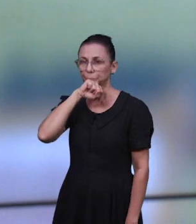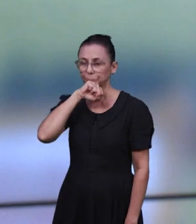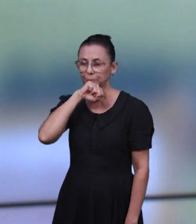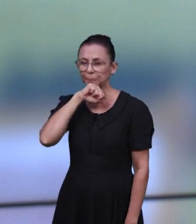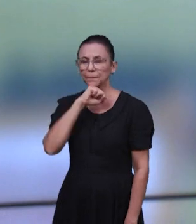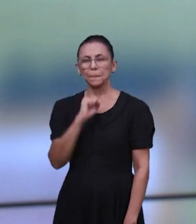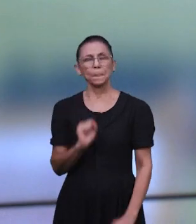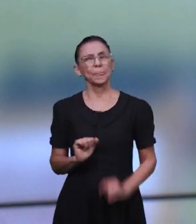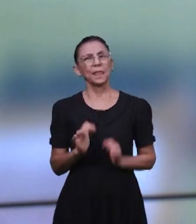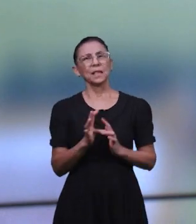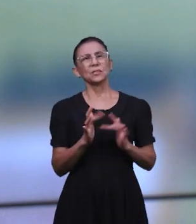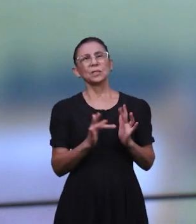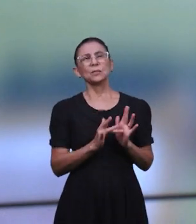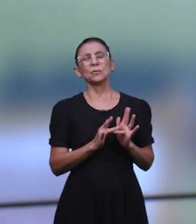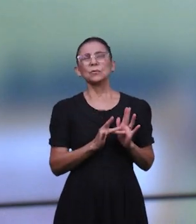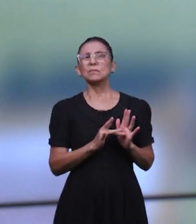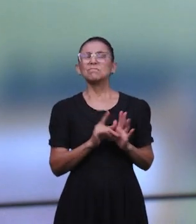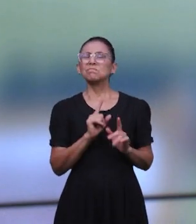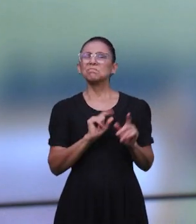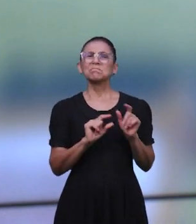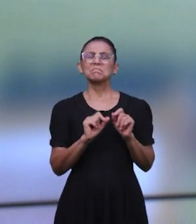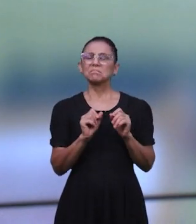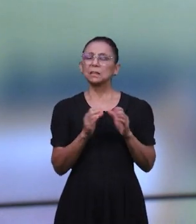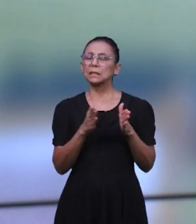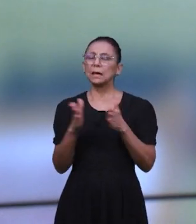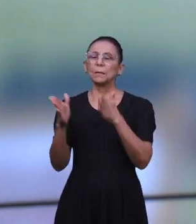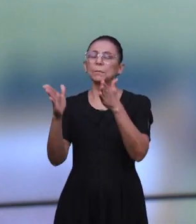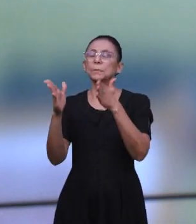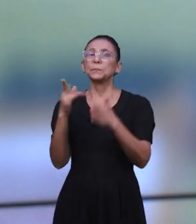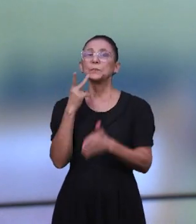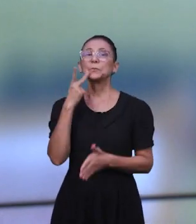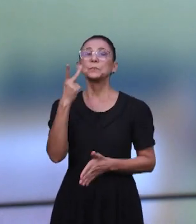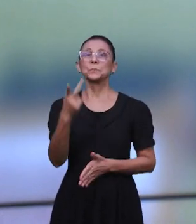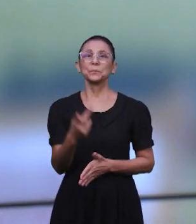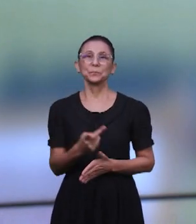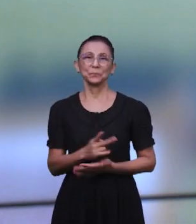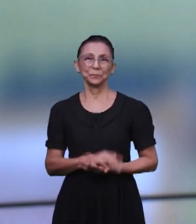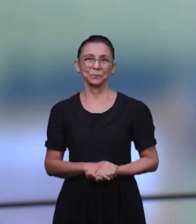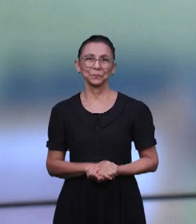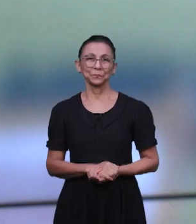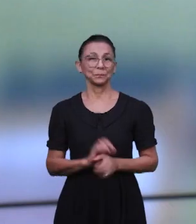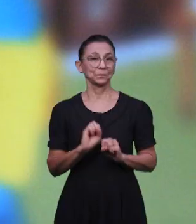de chemin, il était en train de nous enseigner une chose très importante.